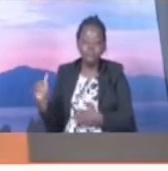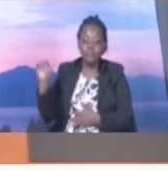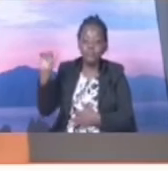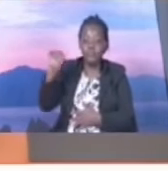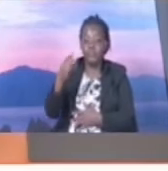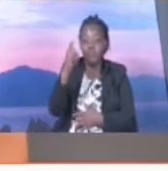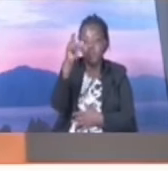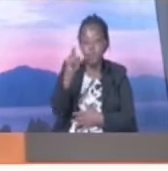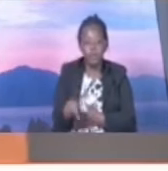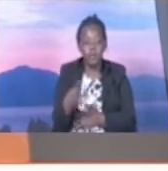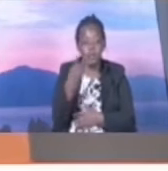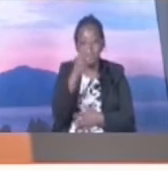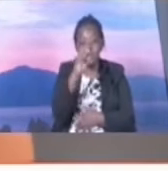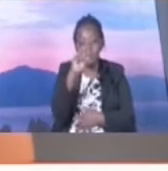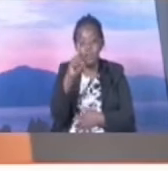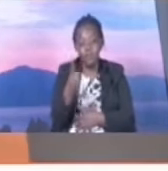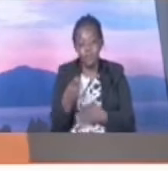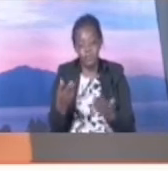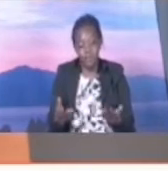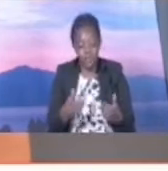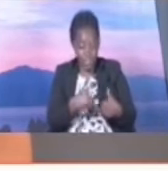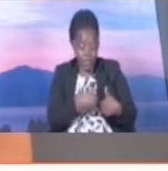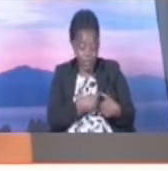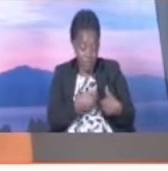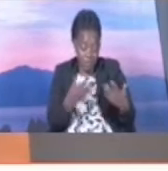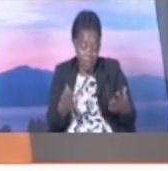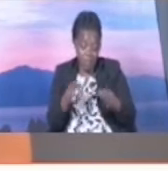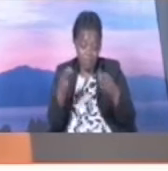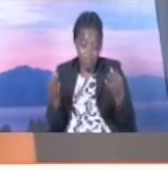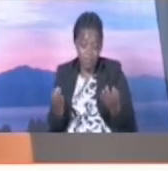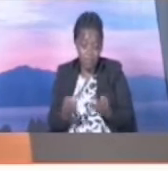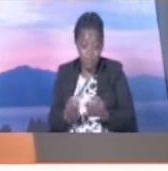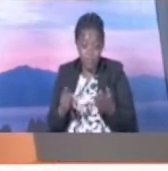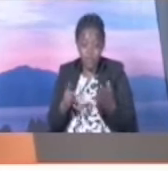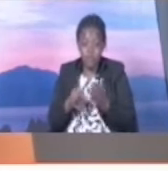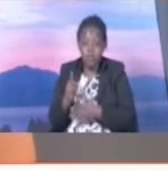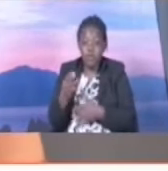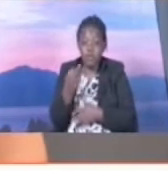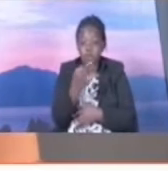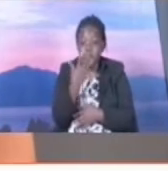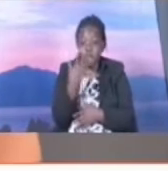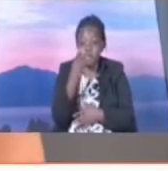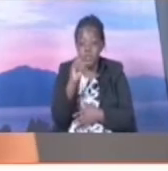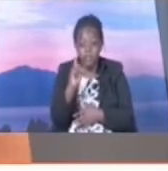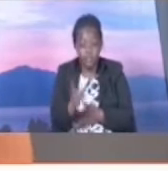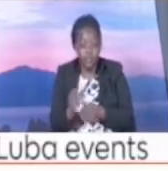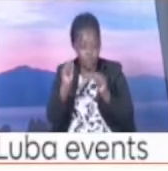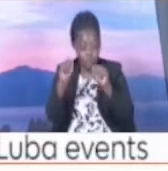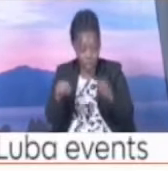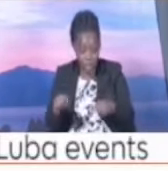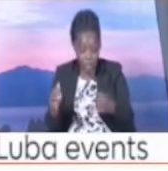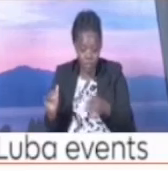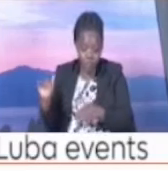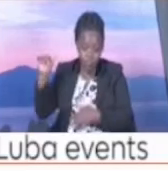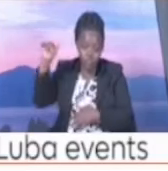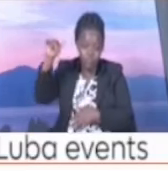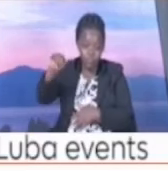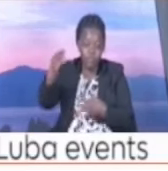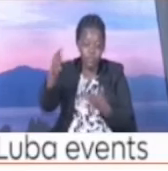omu 40,000, bw'oba ozze n'omwagalwawo oba ne famire yo ogenda kujja n'emitwalo 35 osobole okulinnya ennyonyi. Wagenda